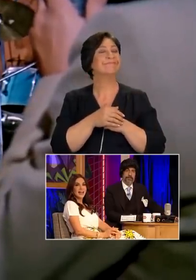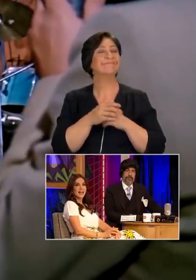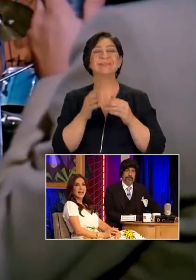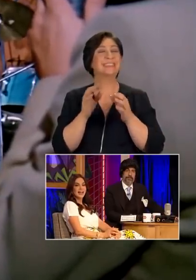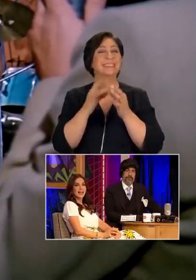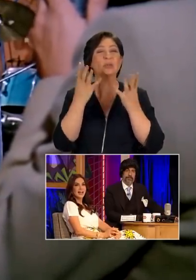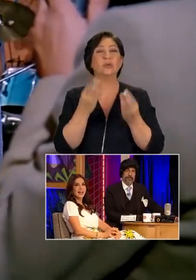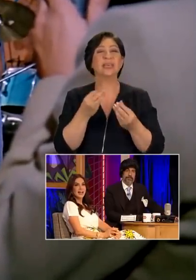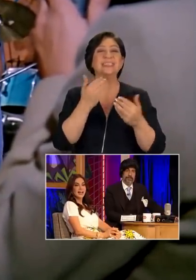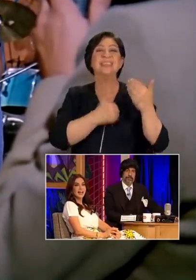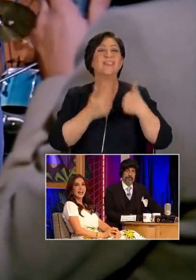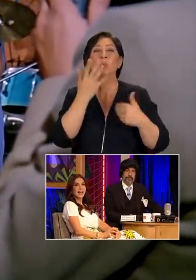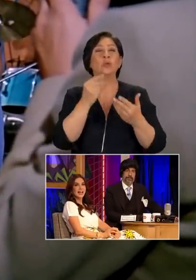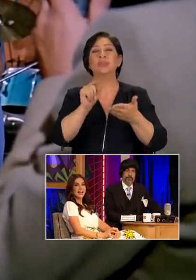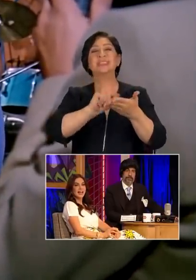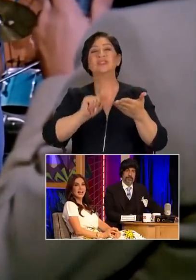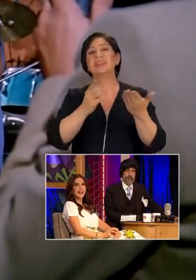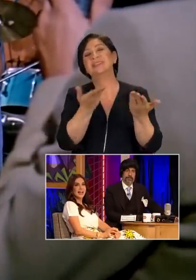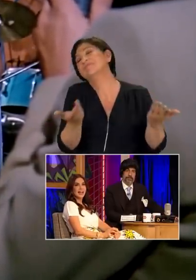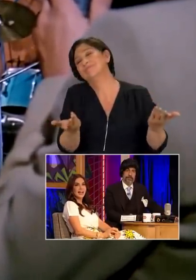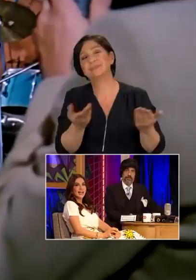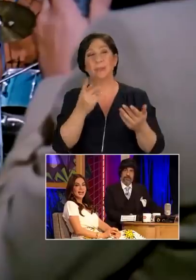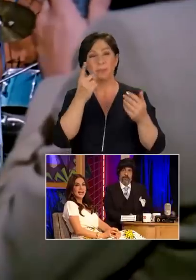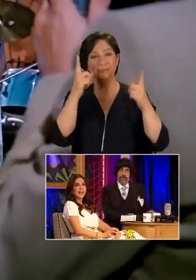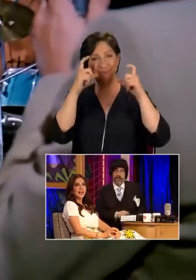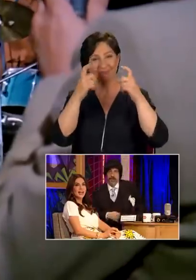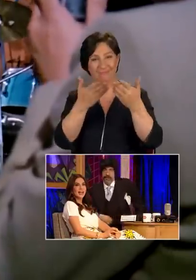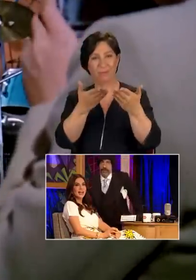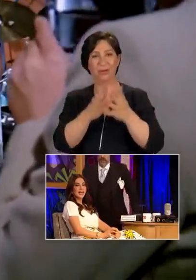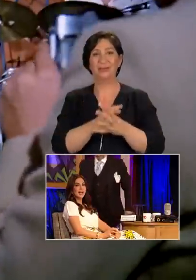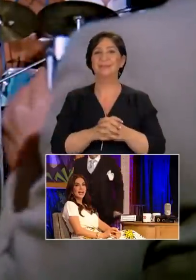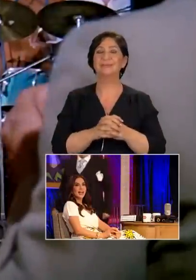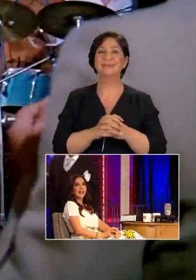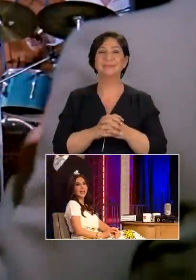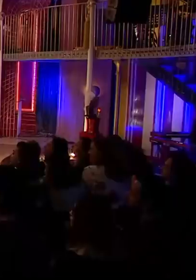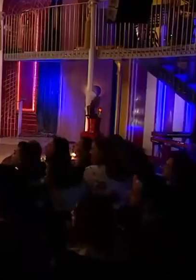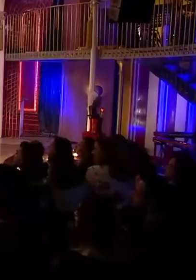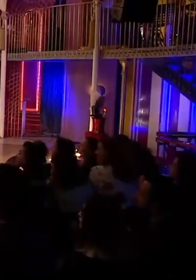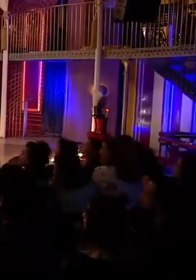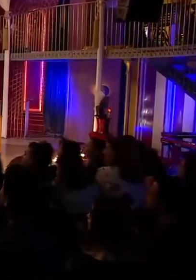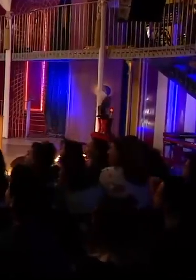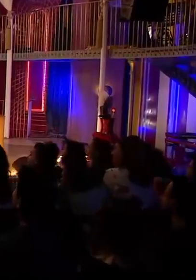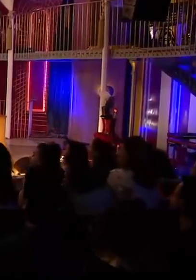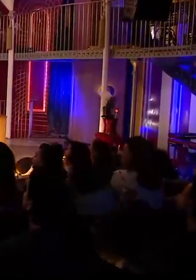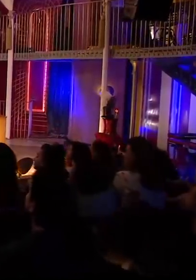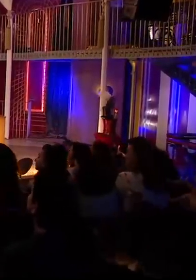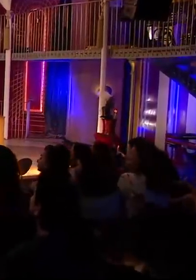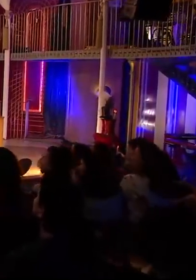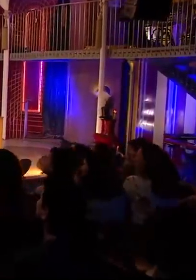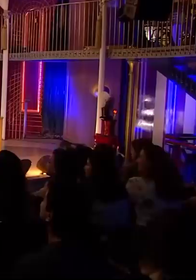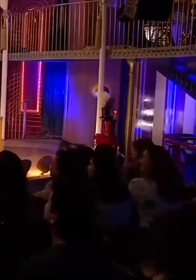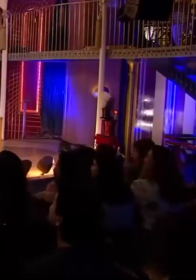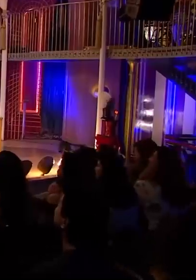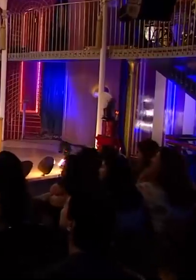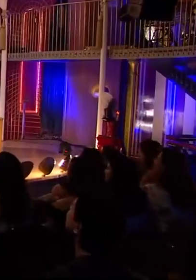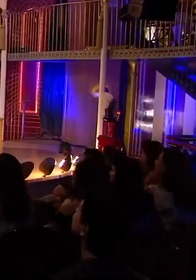olsa sevgilim olduğunu yazacaklar. Ya bir pozla böyle çekin. Dur. Bu aşkınız ne? Bunu da oynamayı